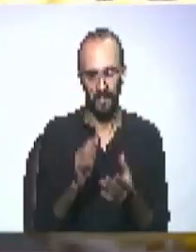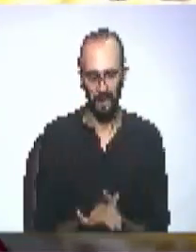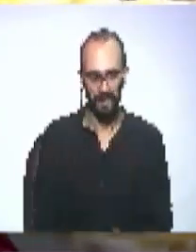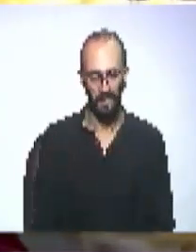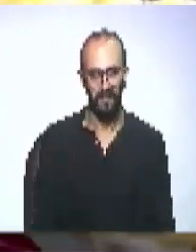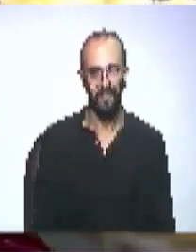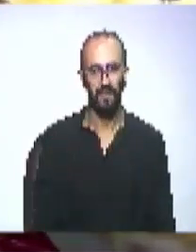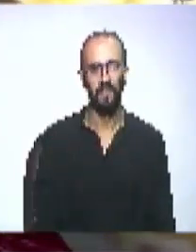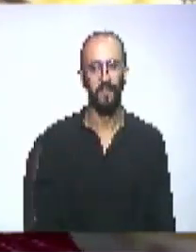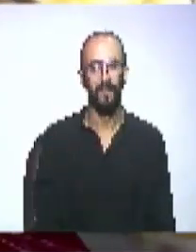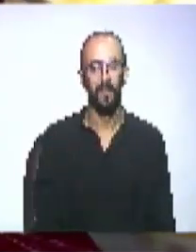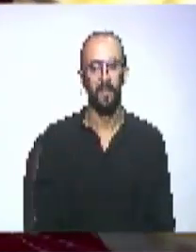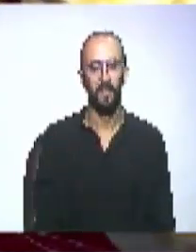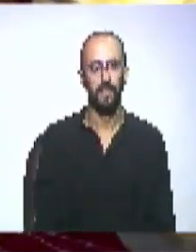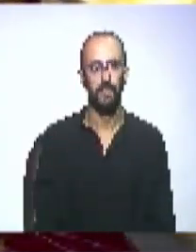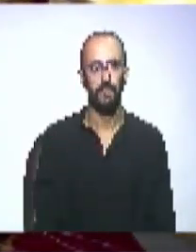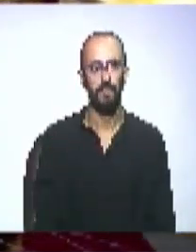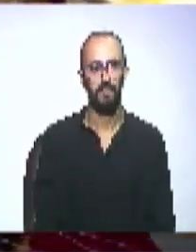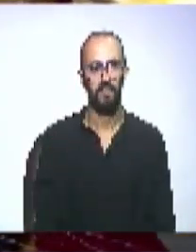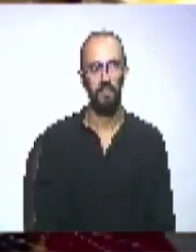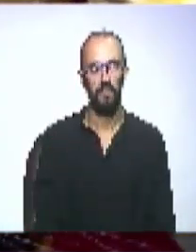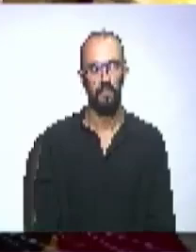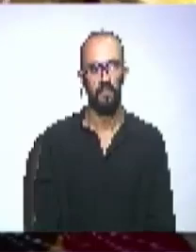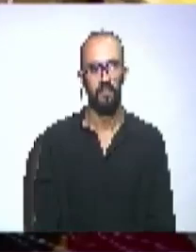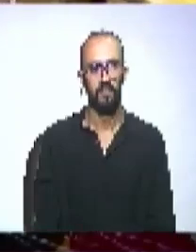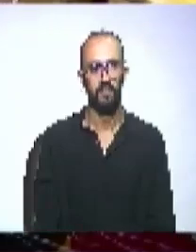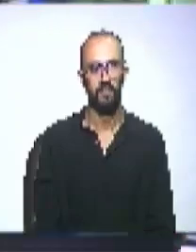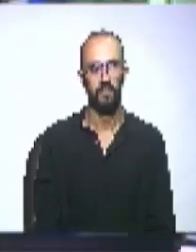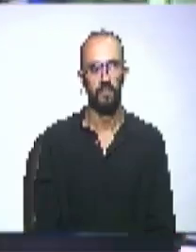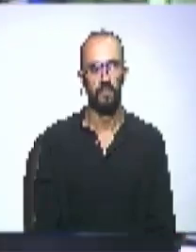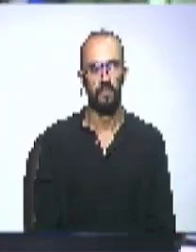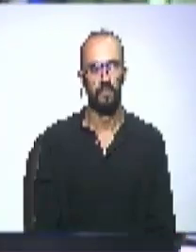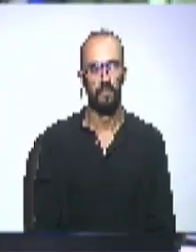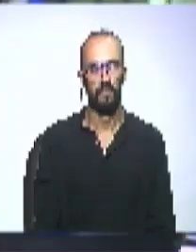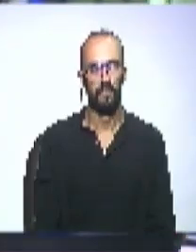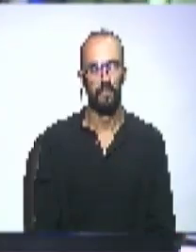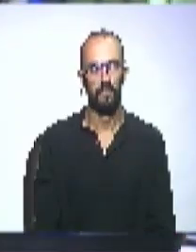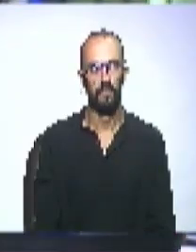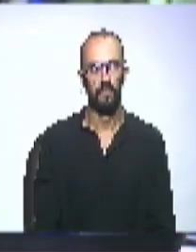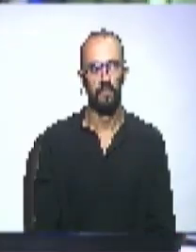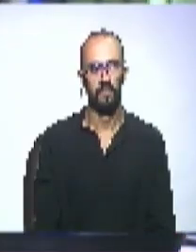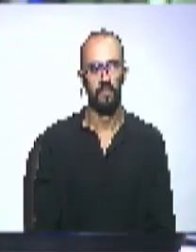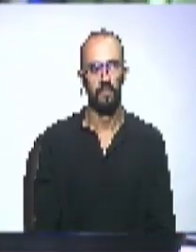لذوق حضرتك. ميرسي يا هاني، شكرا. نورتينا يا استاذه هدى، نورتينا.